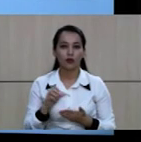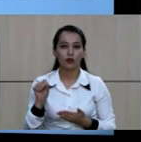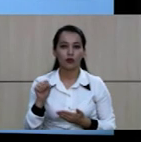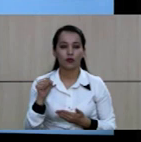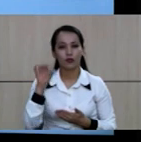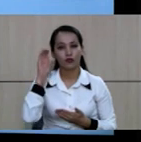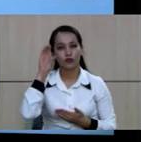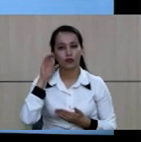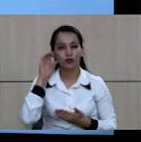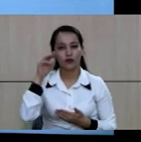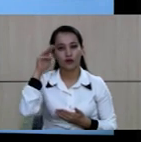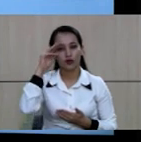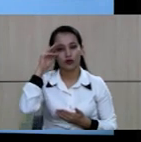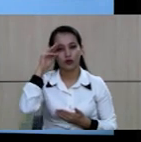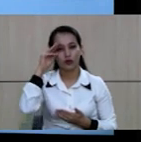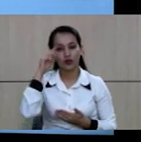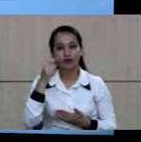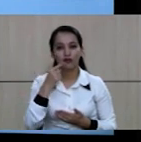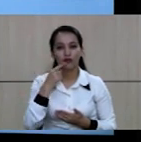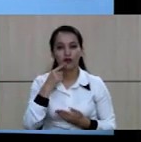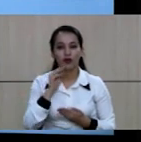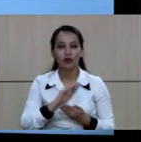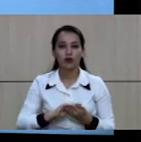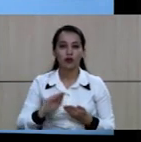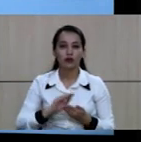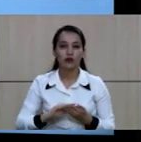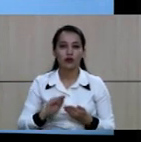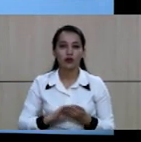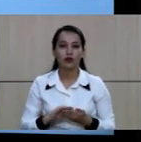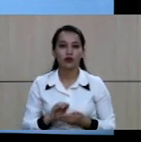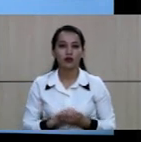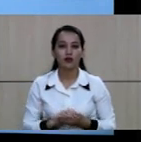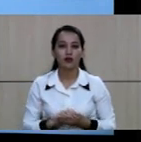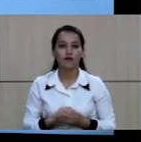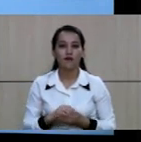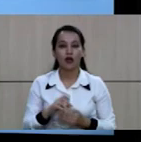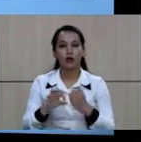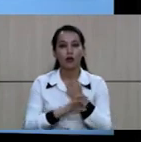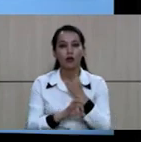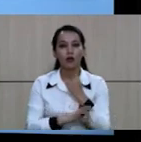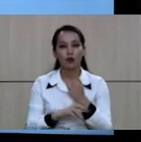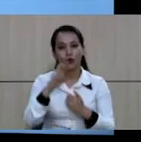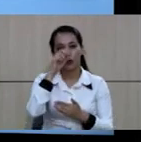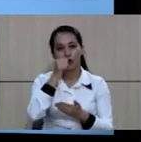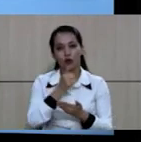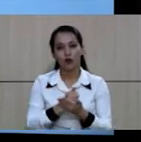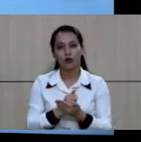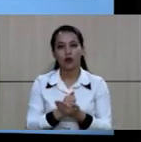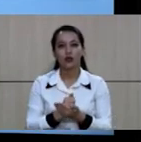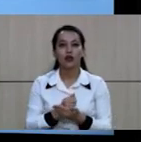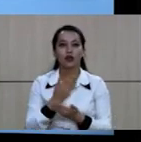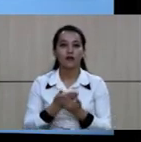tillarida yaratilgan 12 ta g'azal va Qo'qon xoni Amir Umarxonning taklifi bilan yaratilgan Zarbul masal